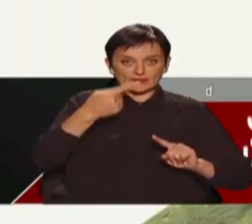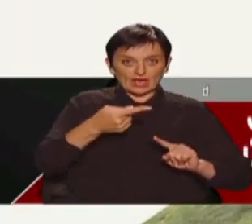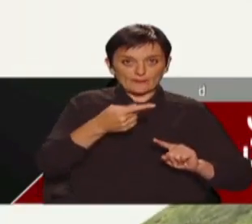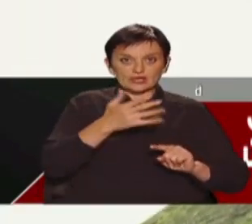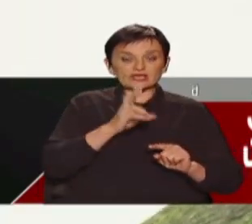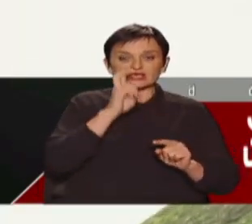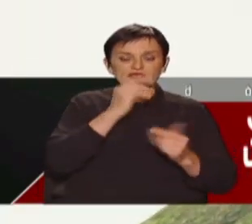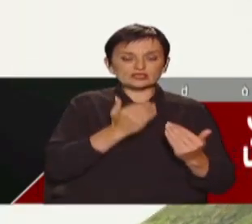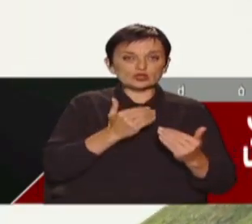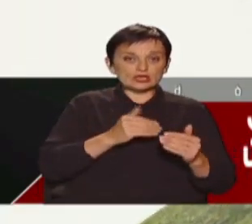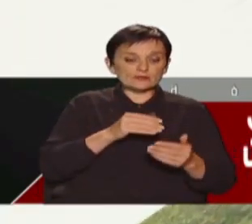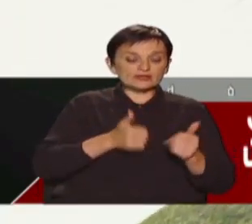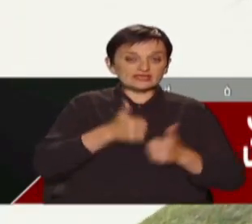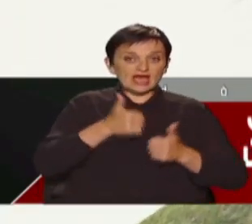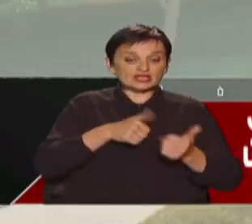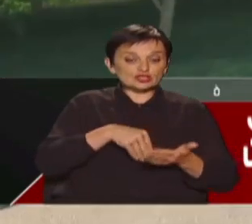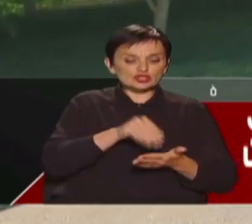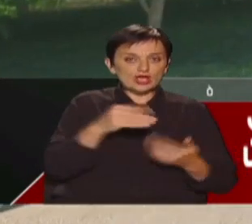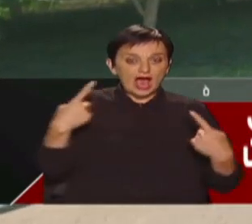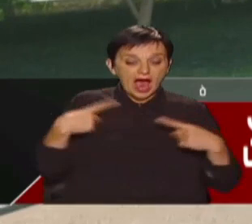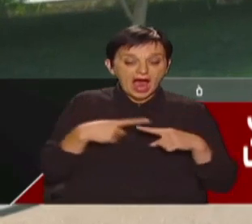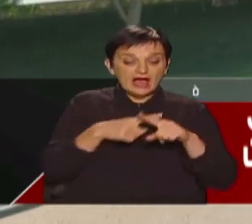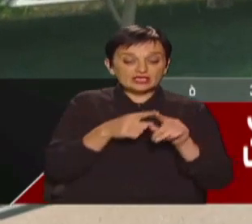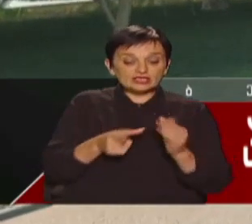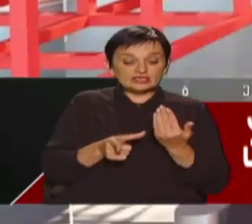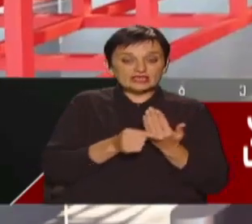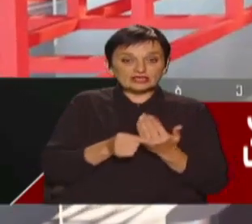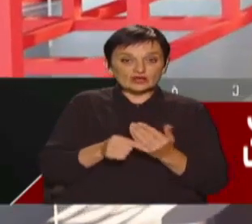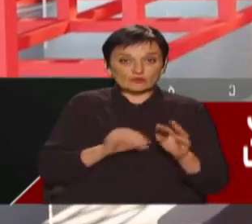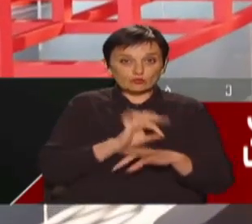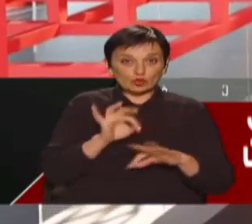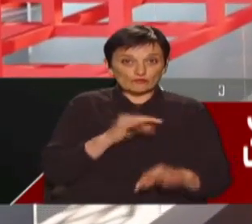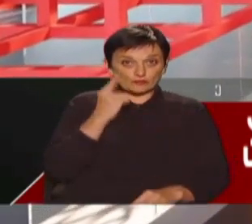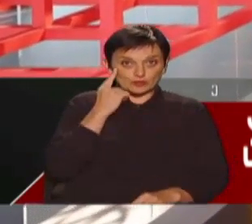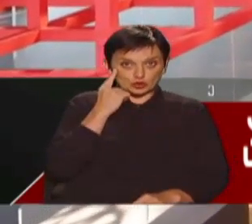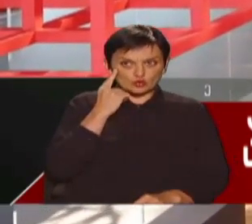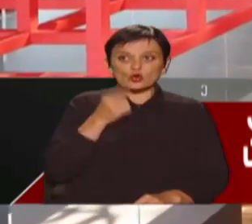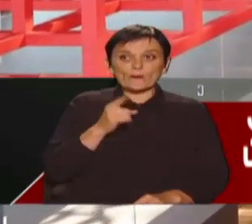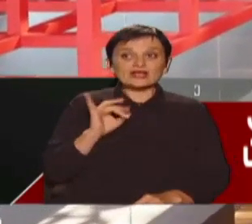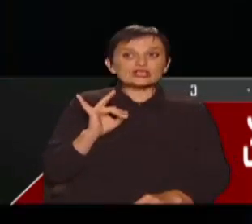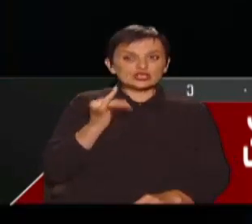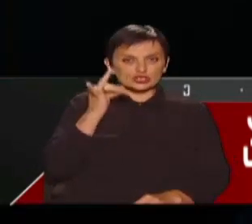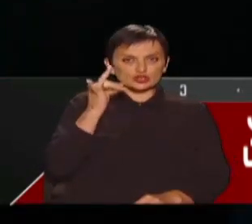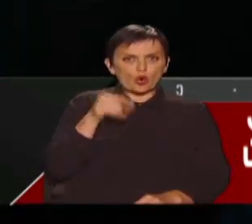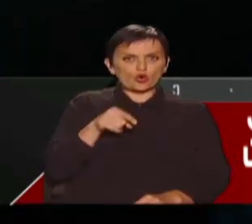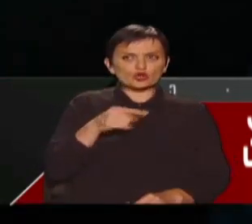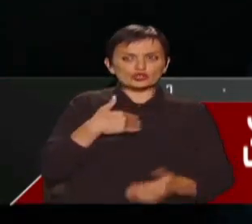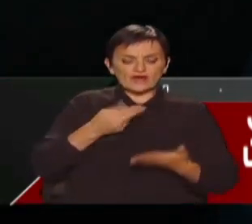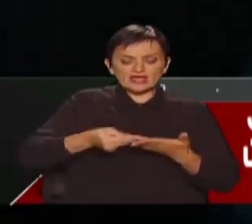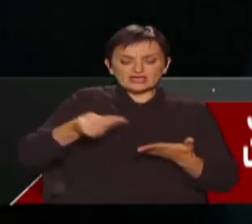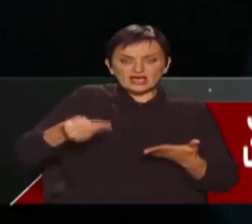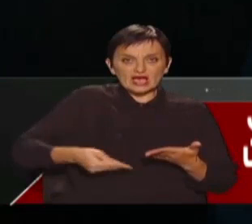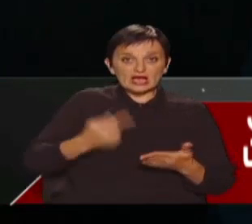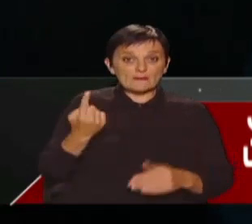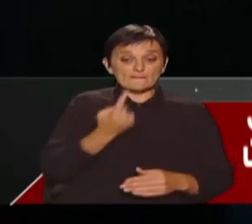საჯარო ტენდერის ფარგლებში შესყიდულ არქიტექტურულ და მის თანამდებ პროექტს. Ფიქრობ, რომ ნამდვილად ისტორიულ მემორანდუმს მოვაწერეთ ხელი.